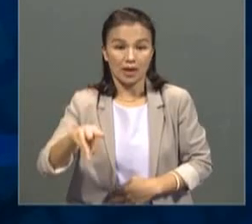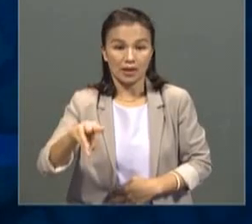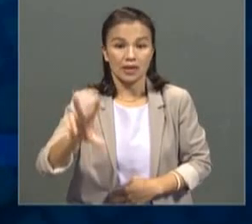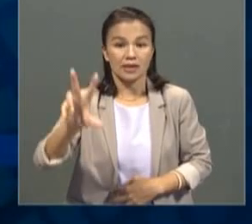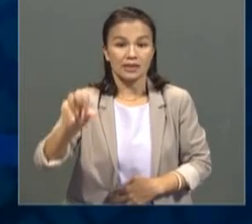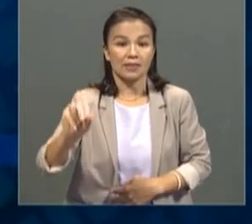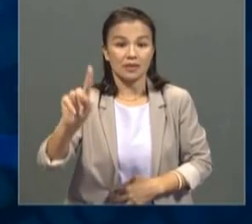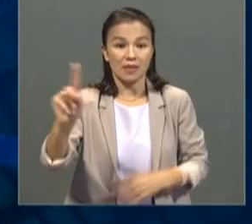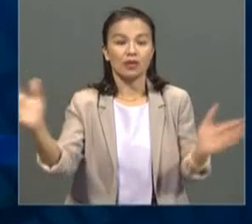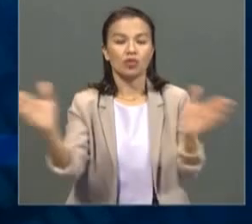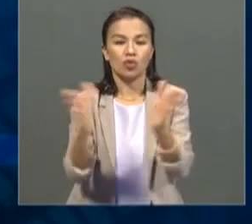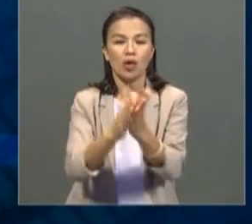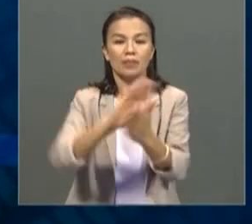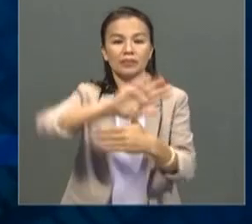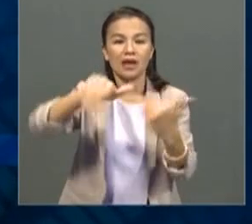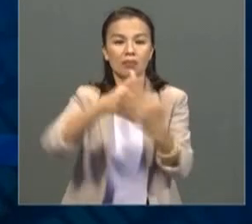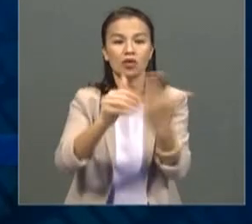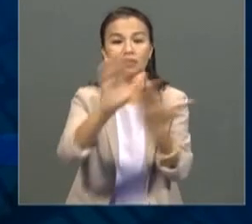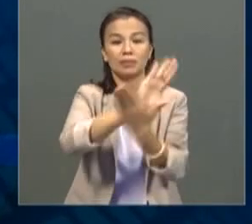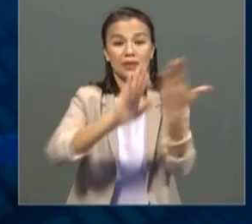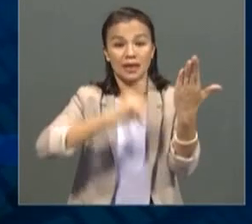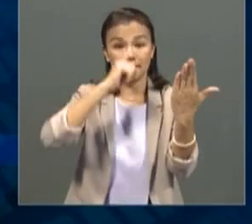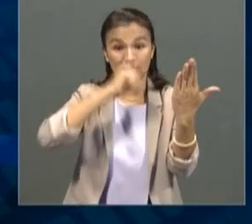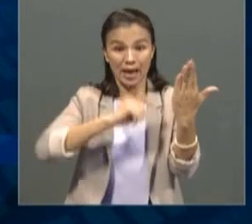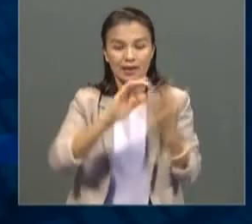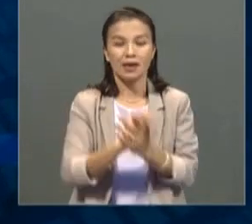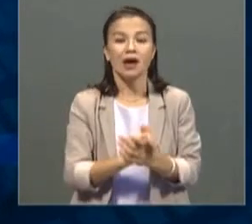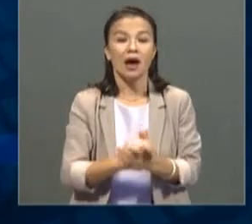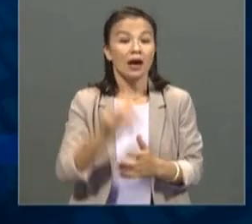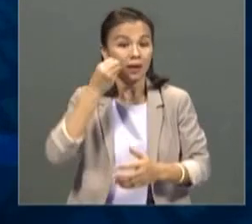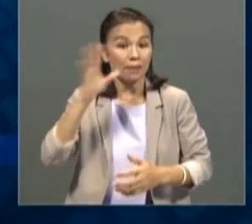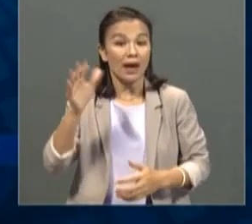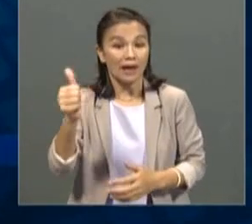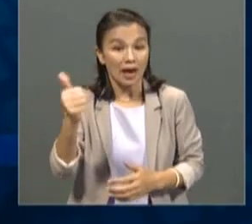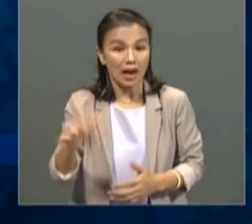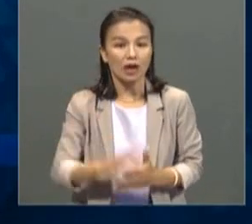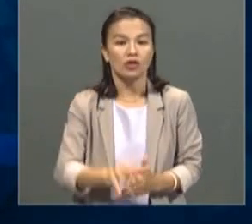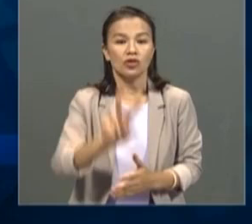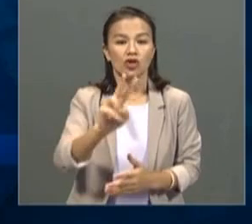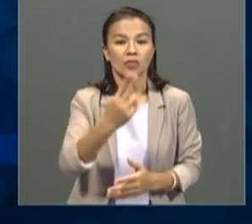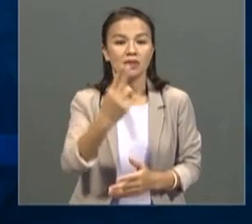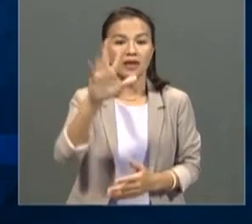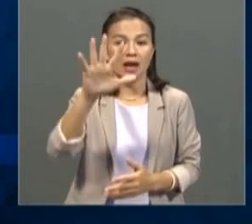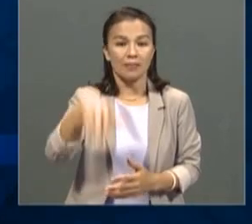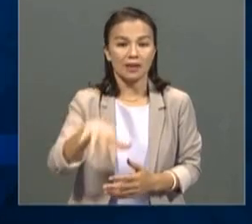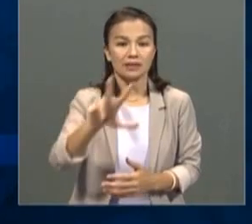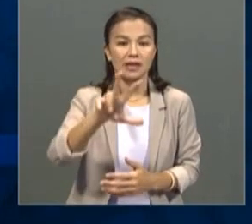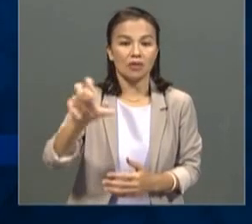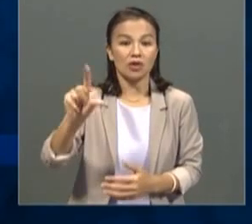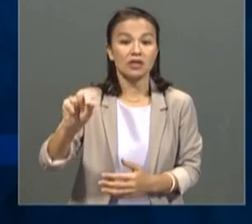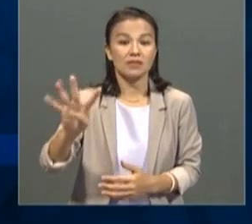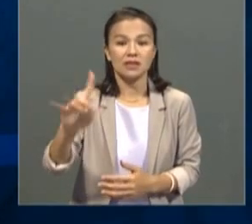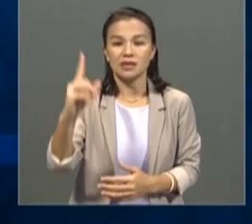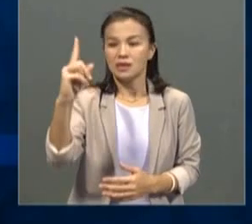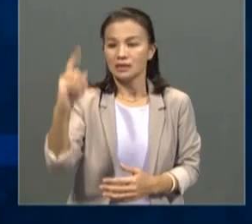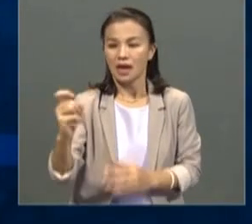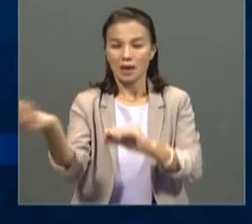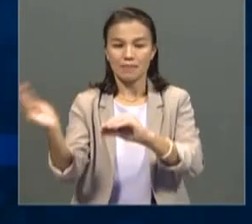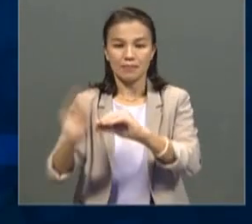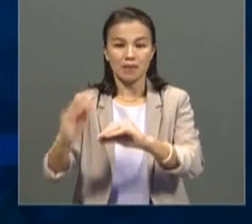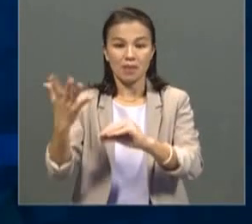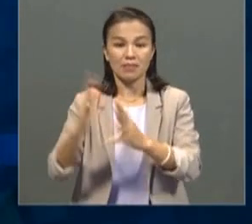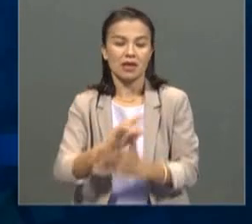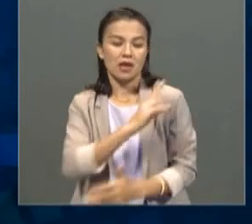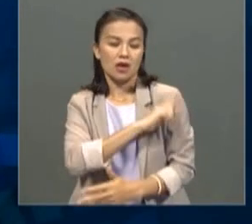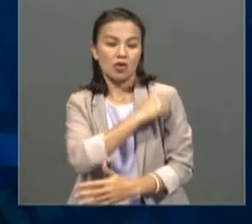တာ16,031ယောက်ဖြစ်ပါတယ်။ကူးသားလို့ပျောက်ကင်းသွားတာ25,324ယောက်ဖြစ်ပါတယ်။အသက်ဆုံးရှုံးတဲ့သူမ